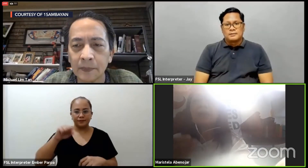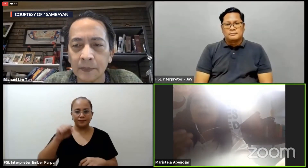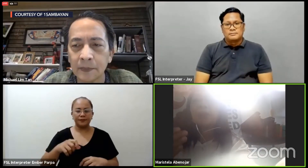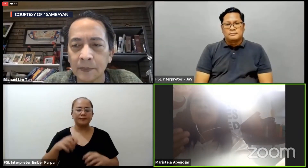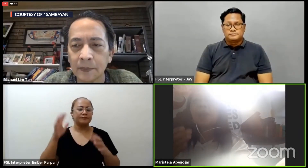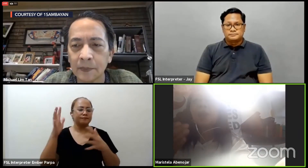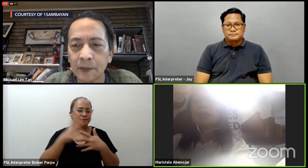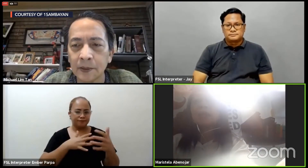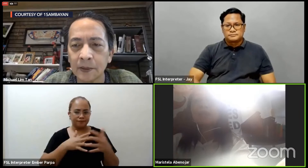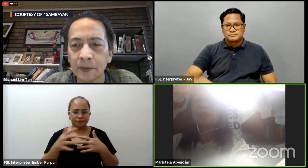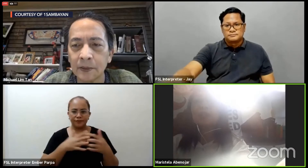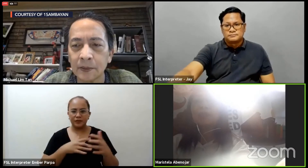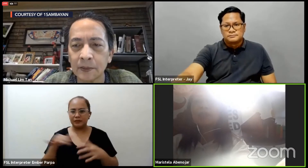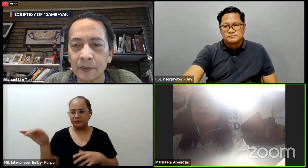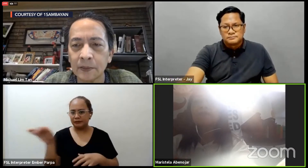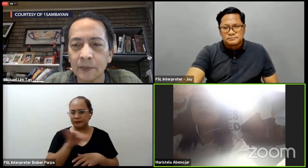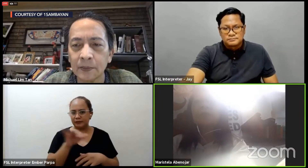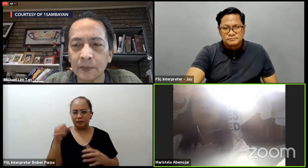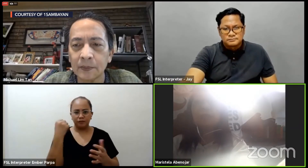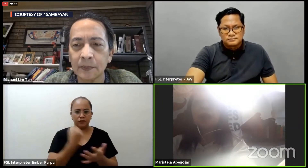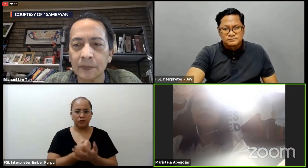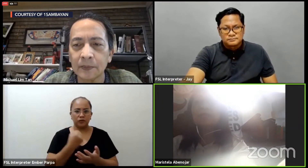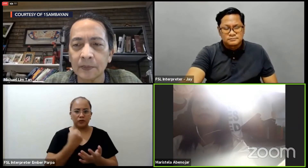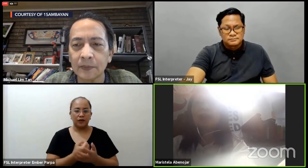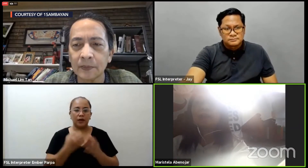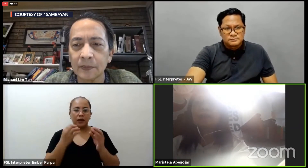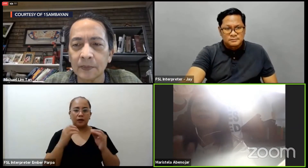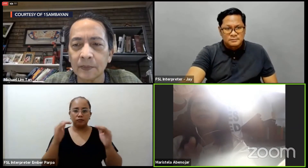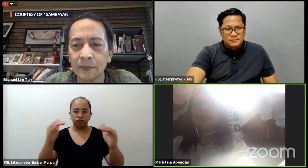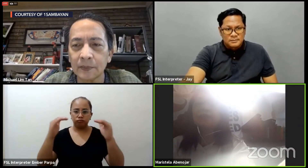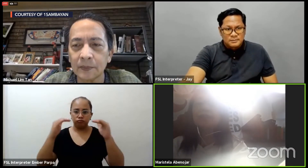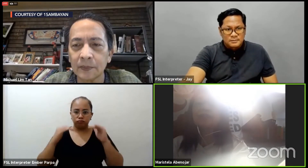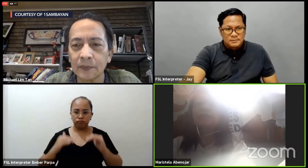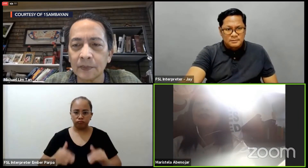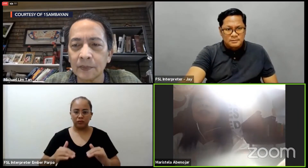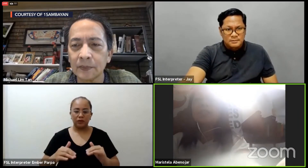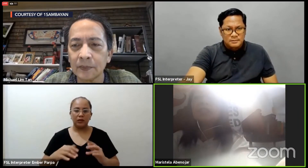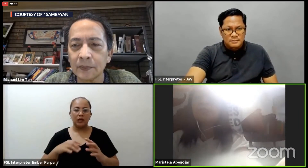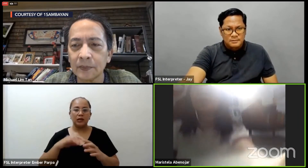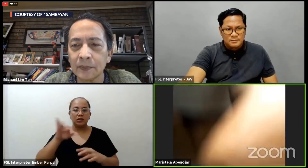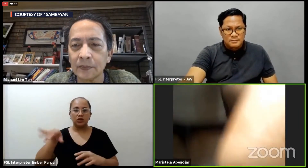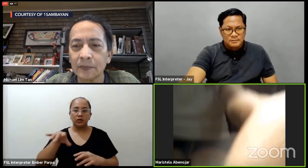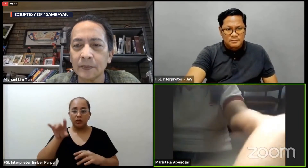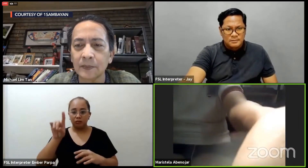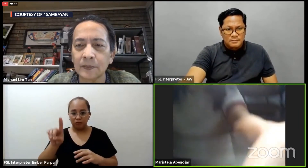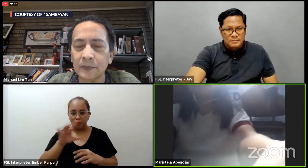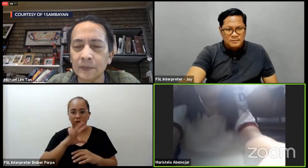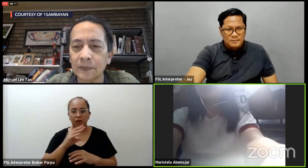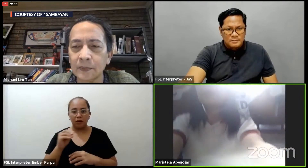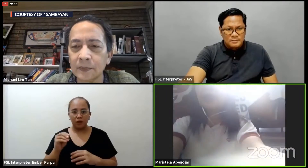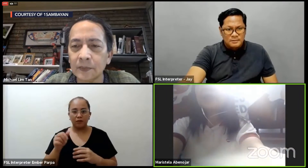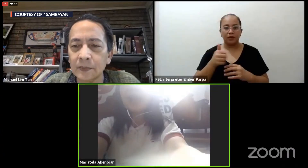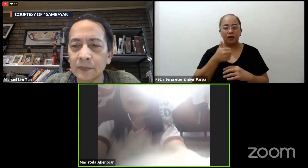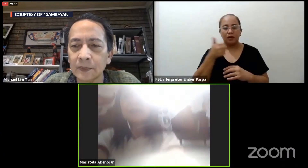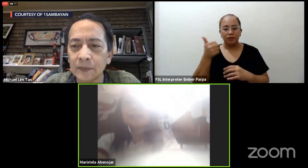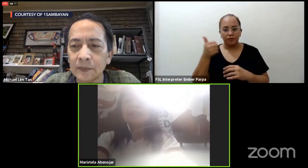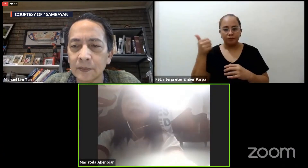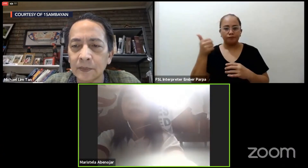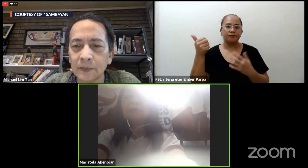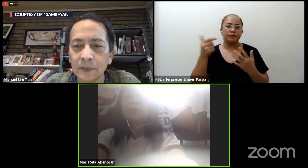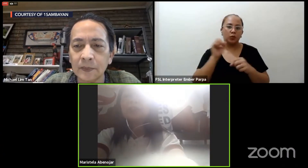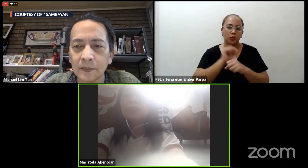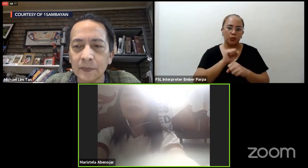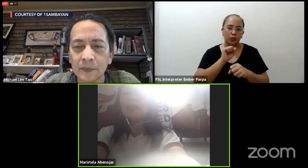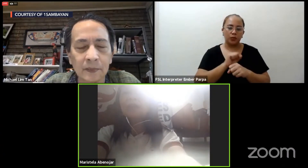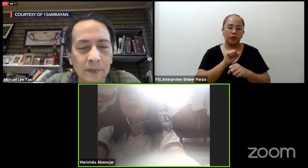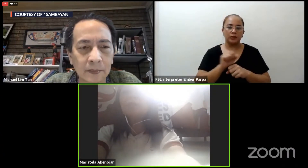maging pareho pa rin ng sweldo, the moment na binaba mo yung rank, yung job description at iba pang task ng